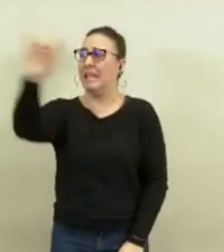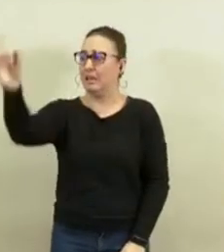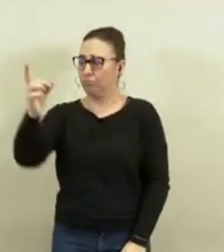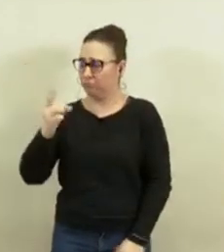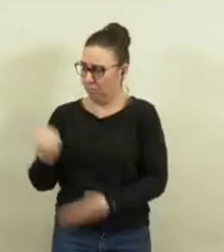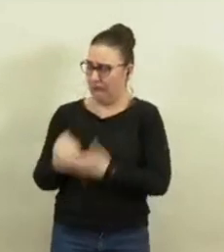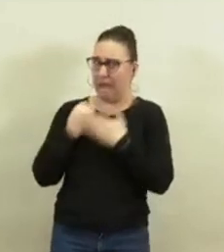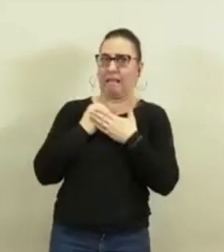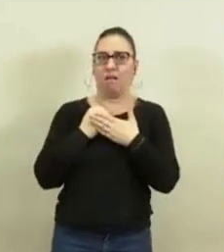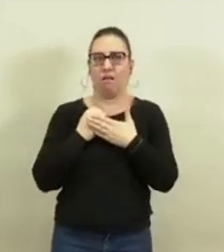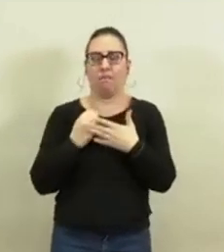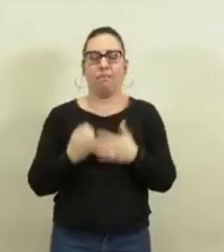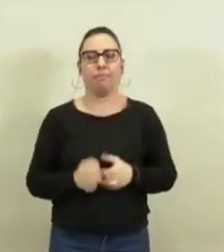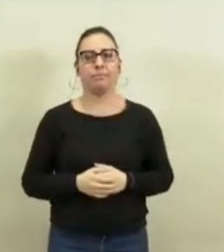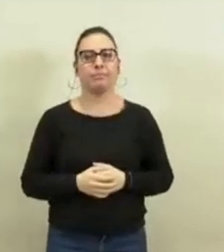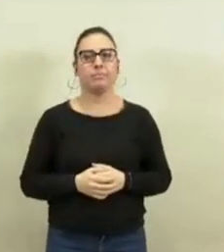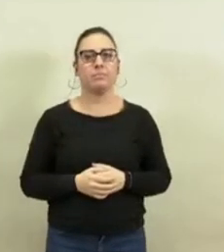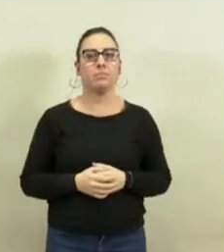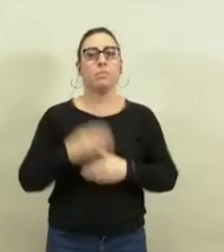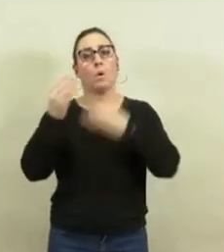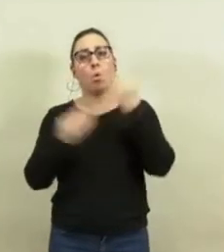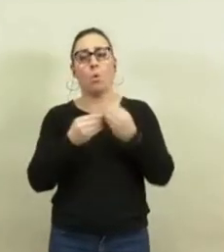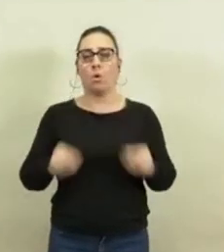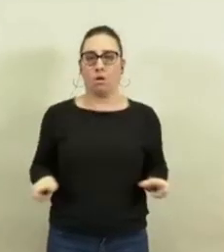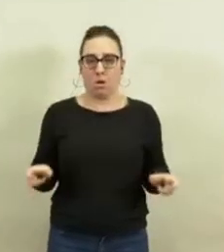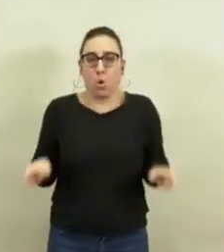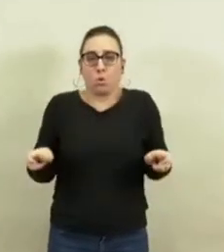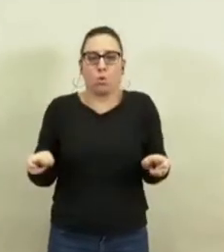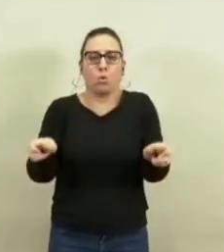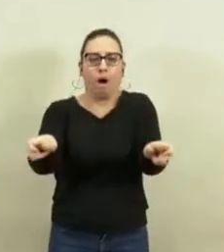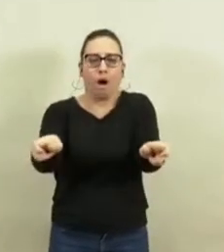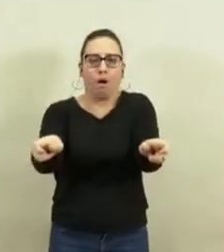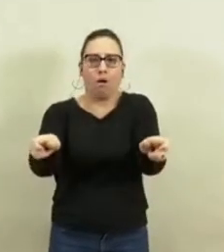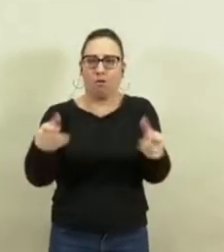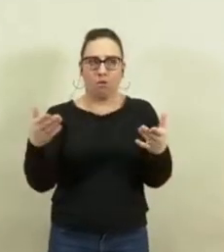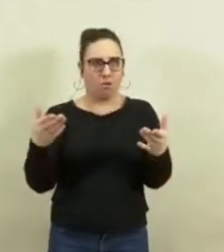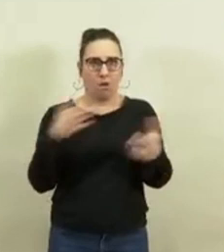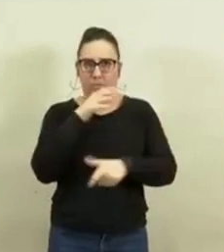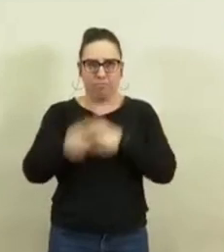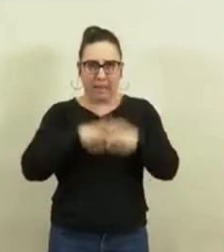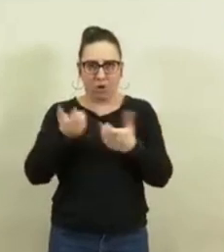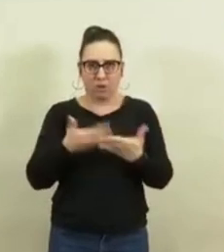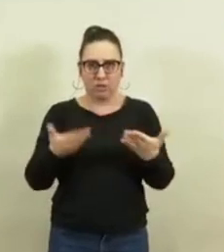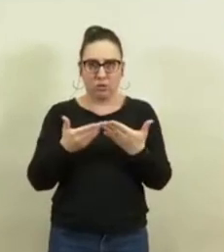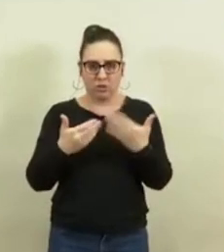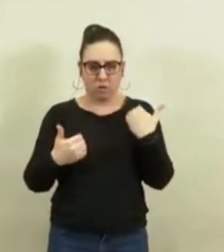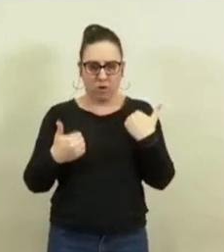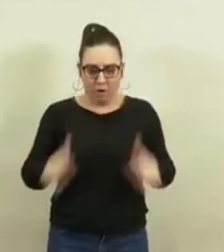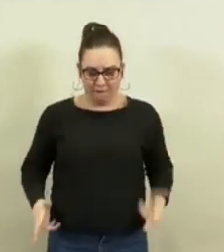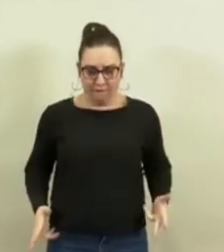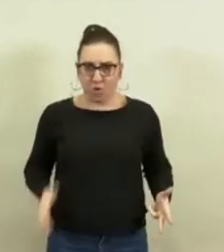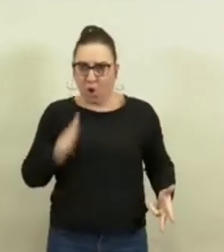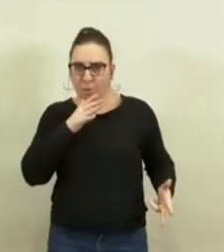l'aide. Rien sur ces nombreux trottoirs que ne peuvent pas emprunter les personnes en fauteuil à cause de